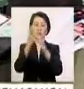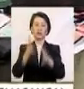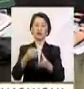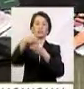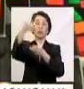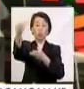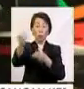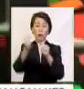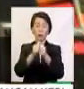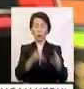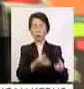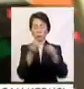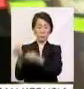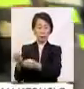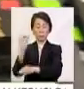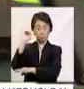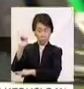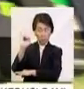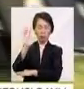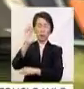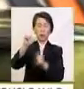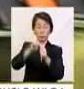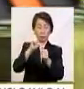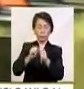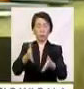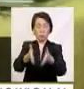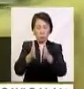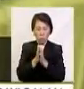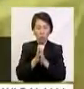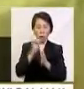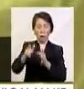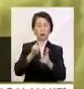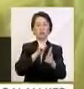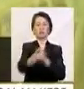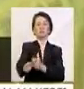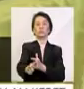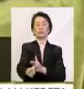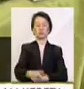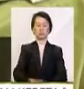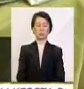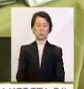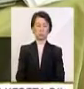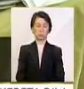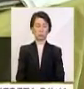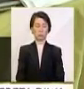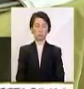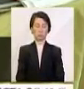pekerja asing dengan memberikan jaminan bagi setiap permohonan akan diluluskan.